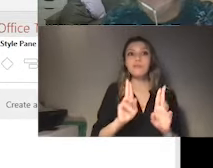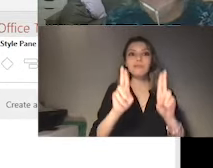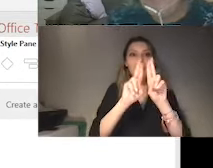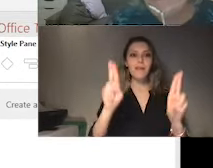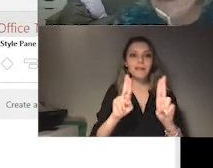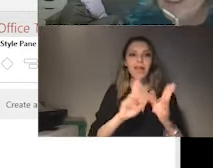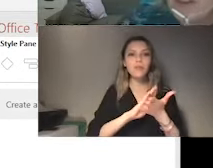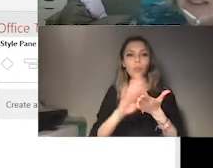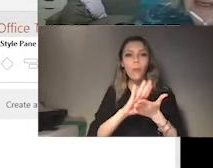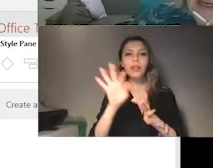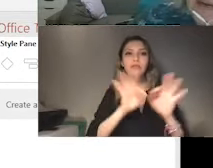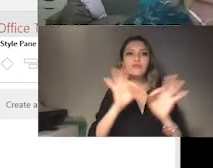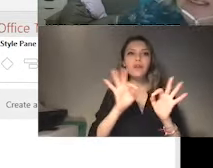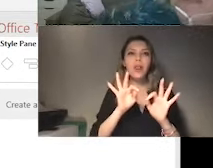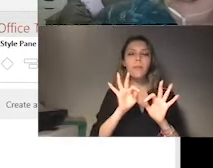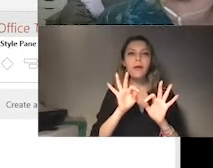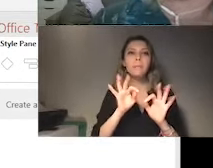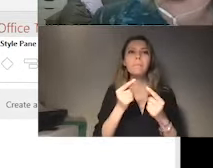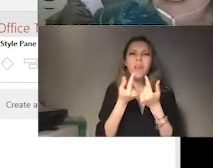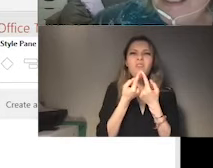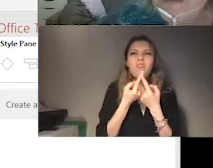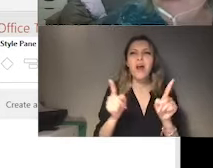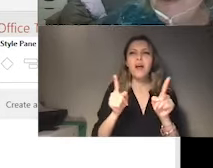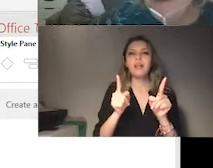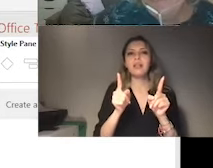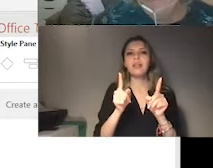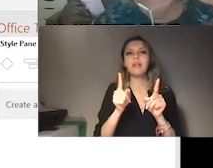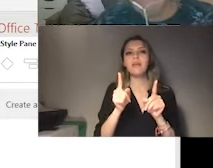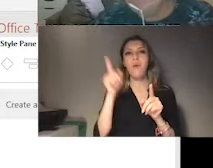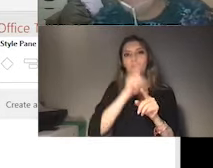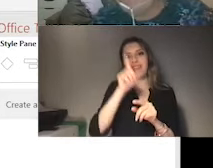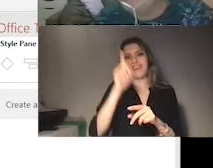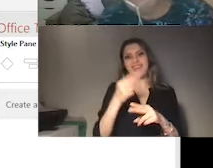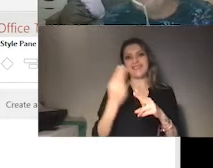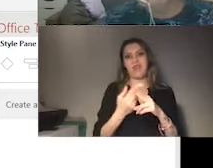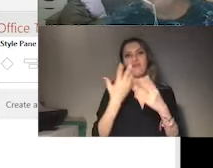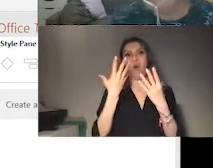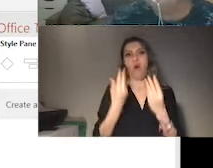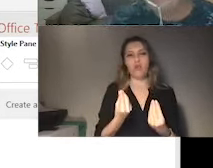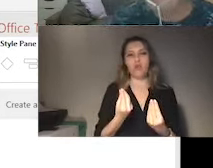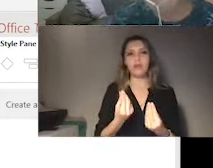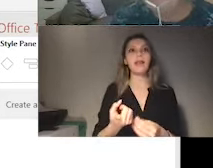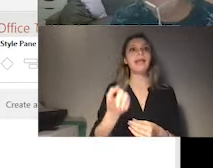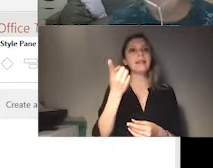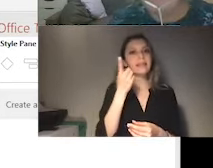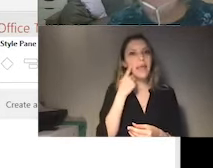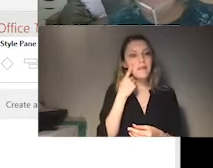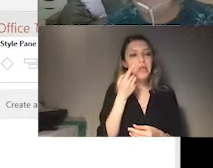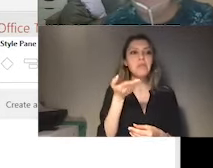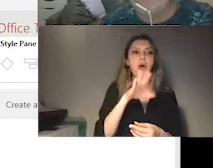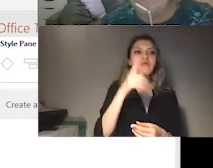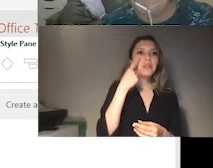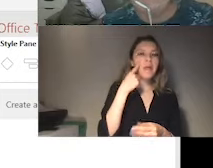tabii bunlardan bir parça daha farklı bir sistematik bir devletten devlete inceleme olduğu için